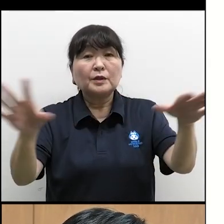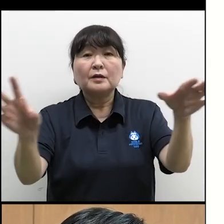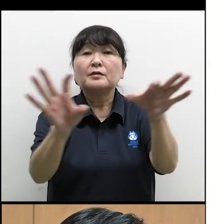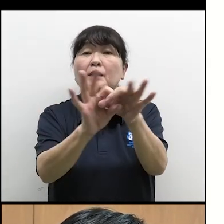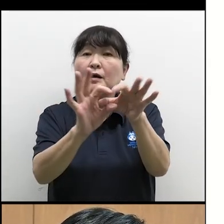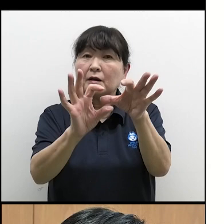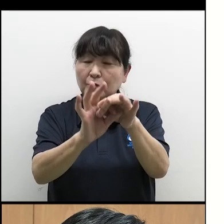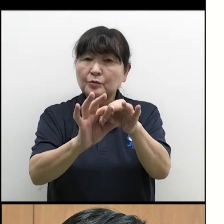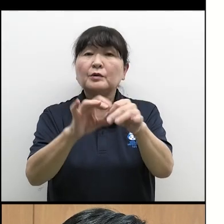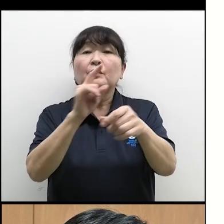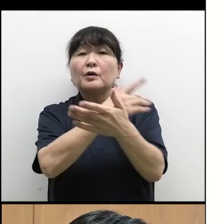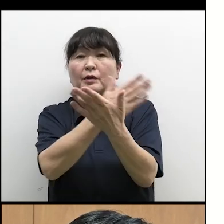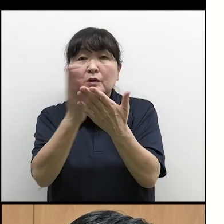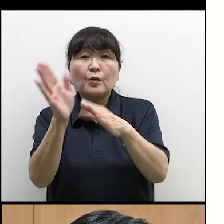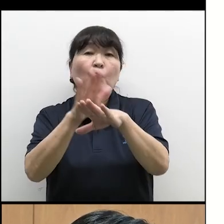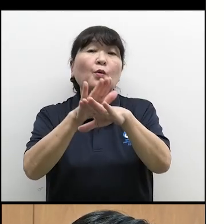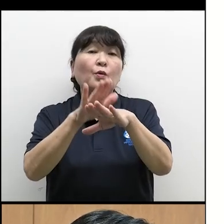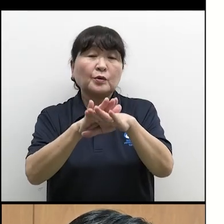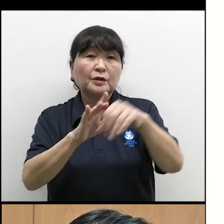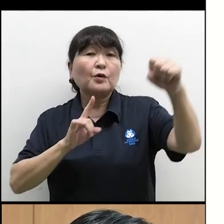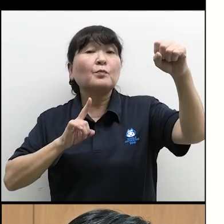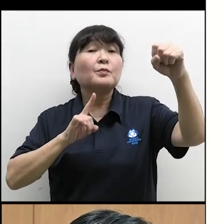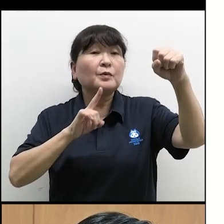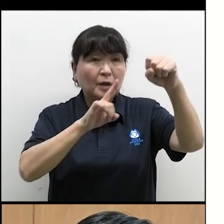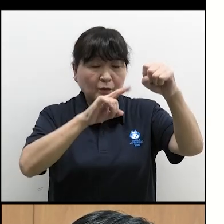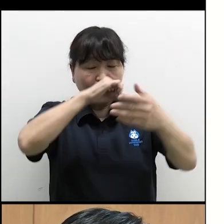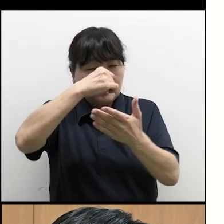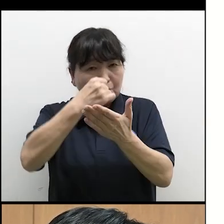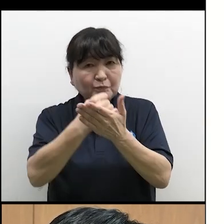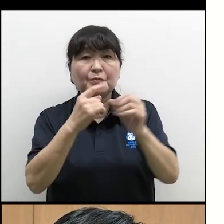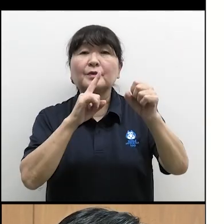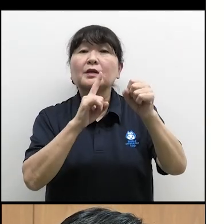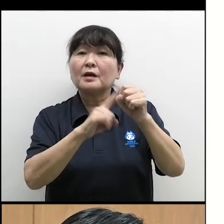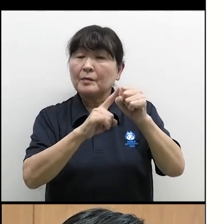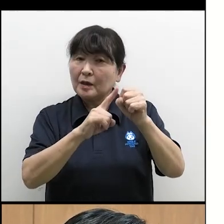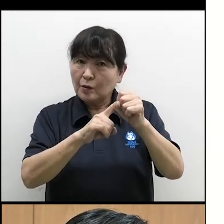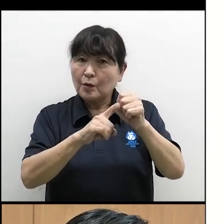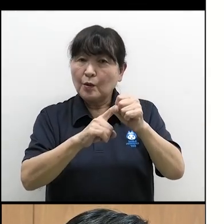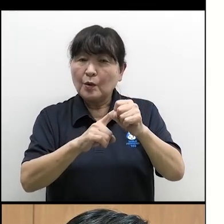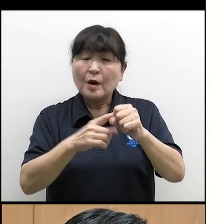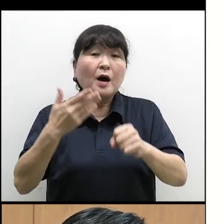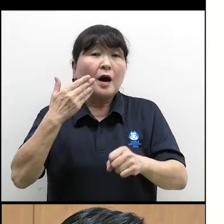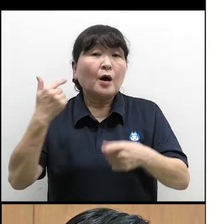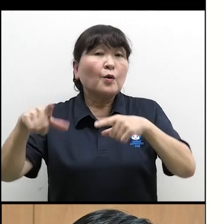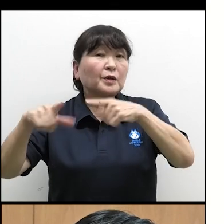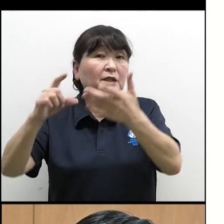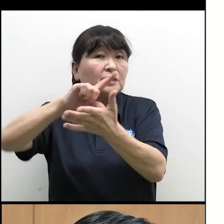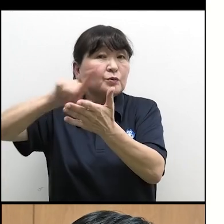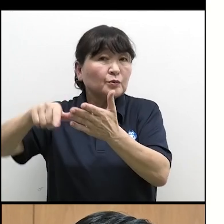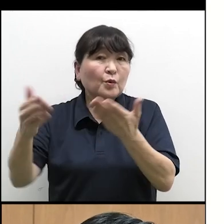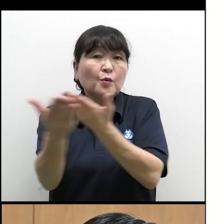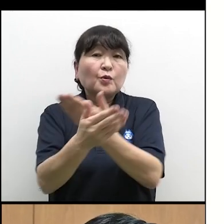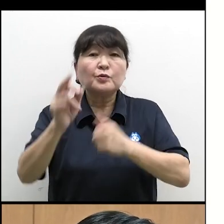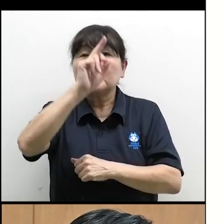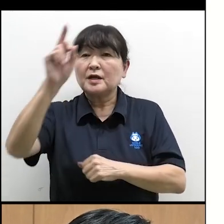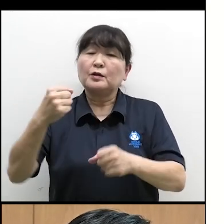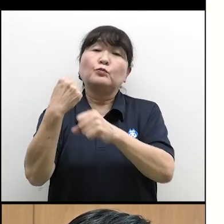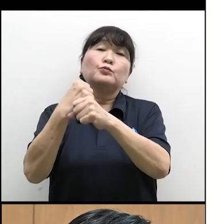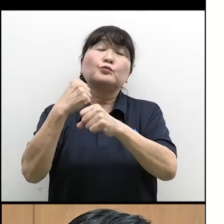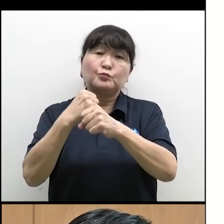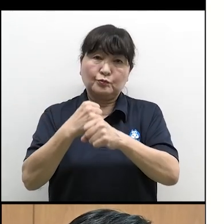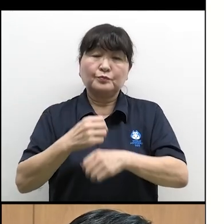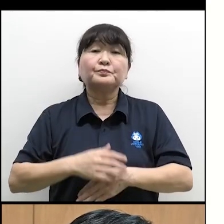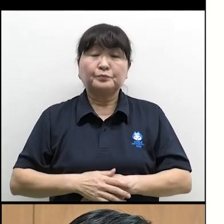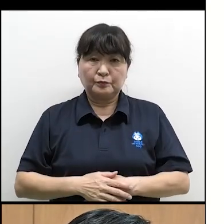という目指す姿を実現することができるような青木地区交流センターを目指しております。今回